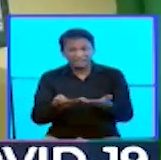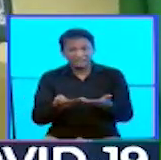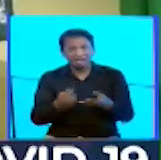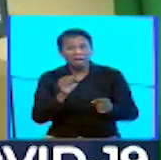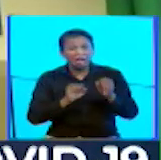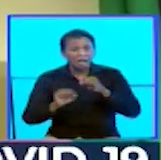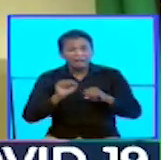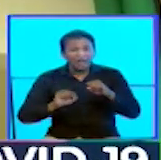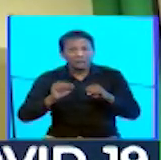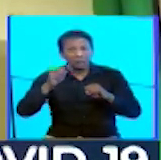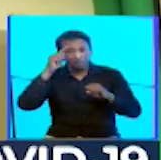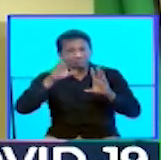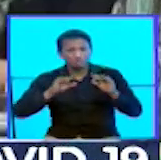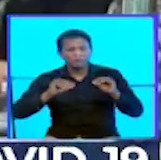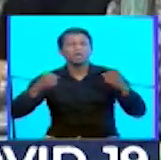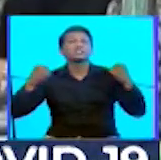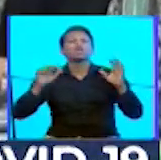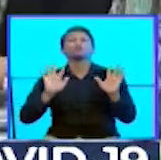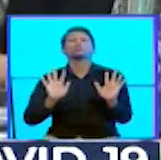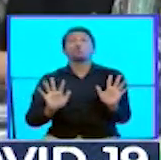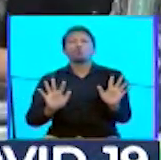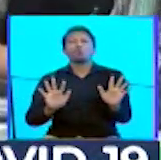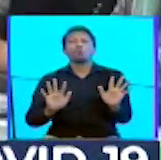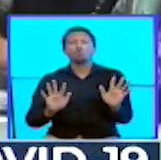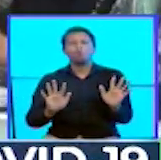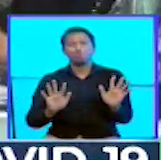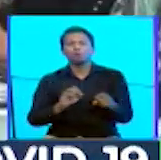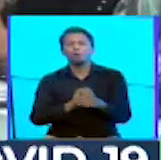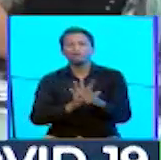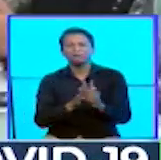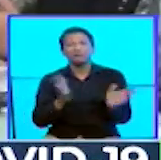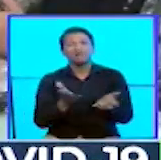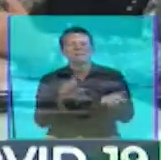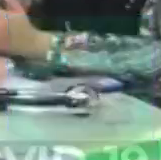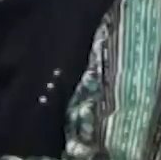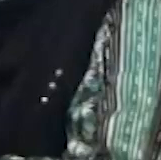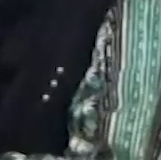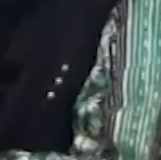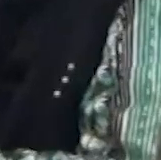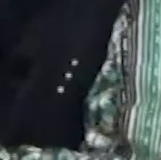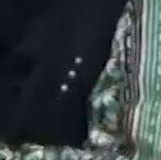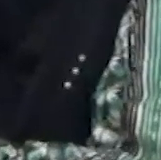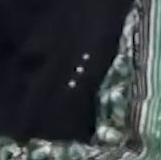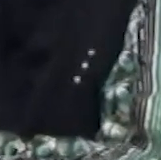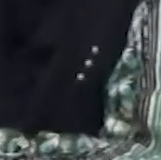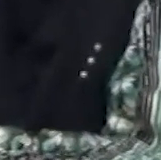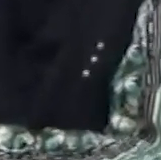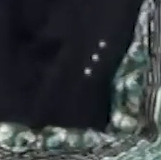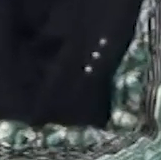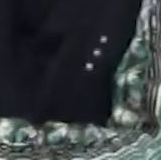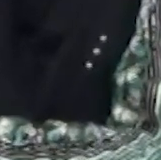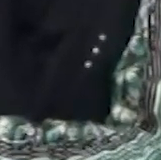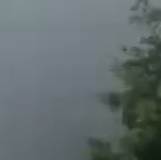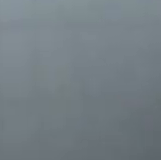petugas klinik kesehatan yang merawat pasien COVID-19. Saat pandemi, asrama haji Donohudan dimanfaatkan untuk tempat isolasi